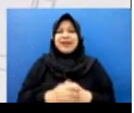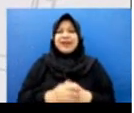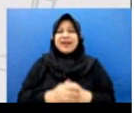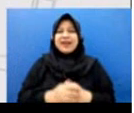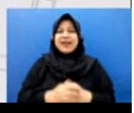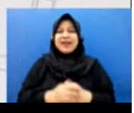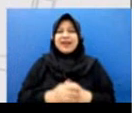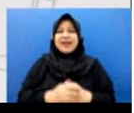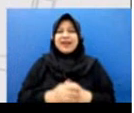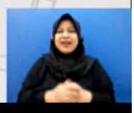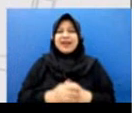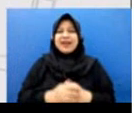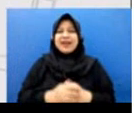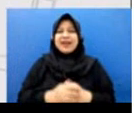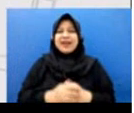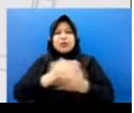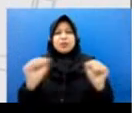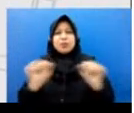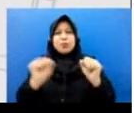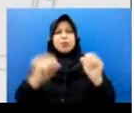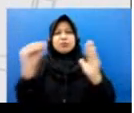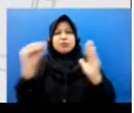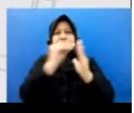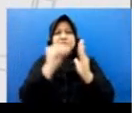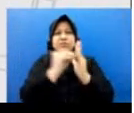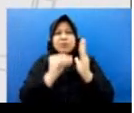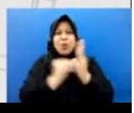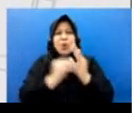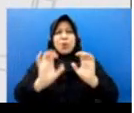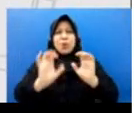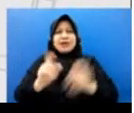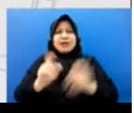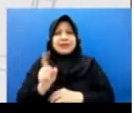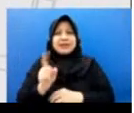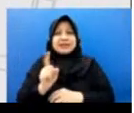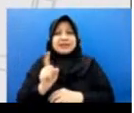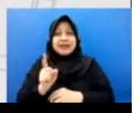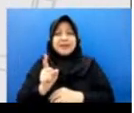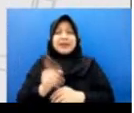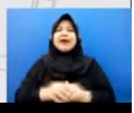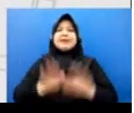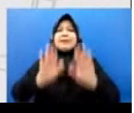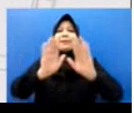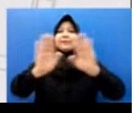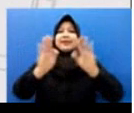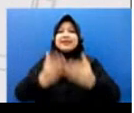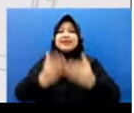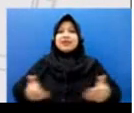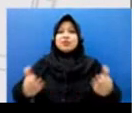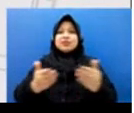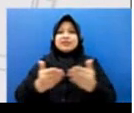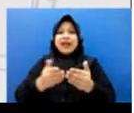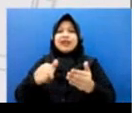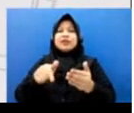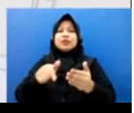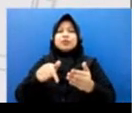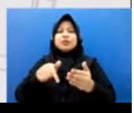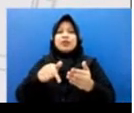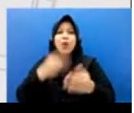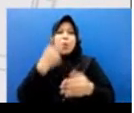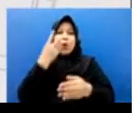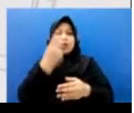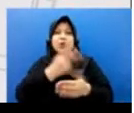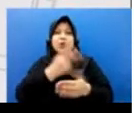Karena media sosial menghadiahi keputusan gegabah dengan perhatian. Di kajian psikologi,